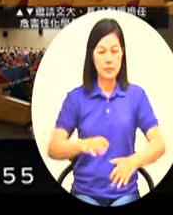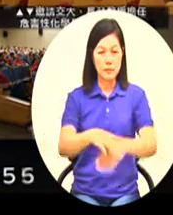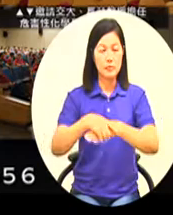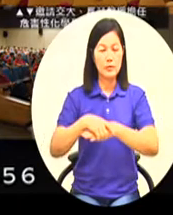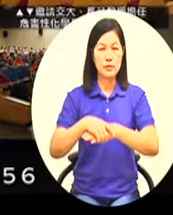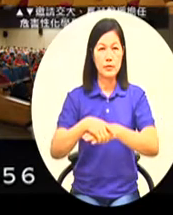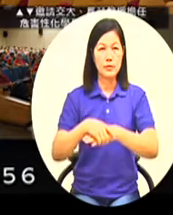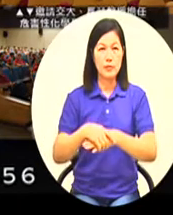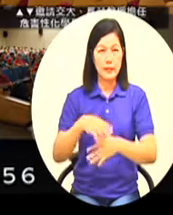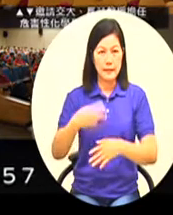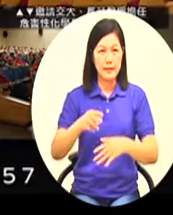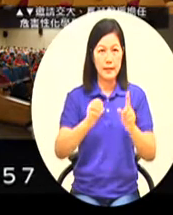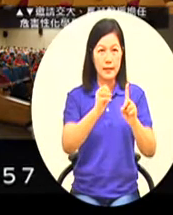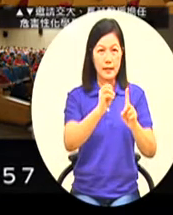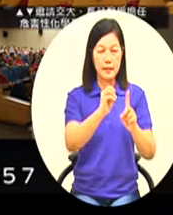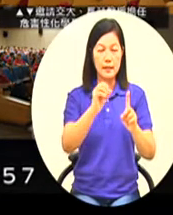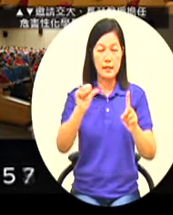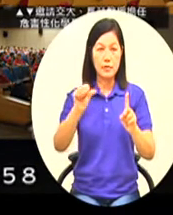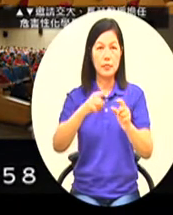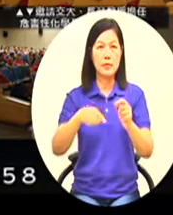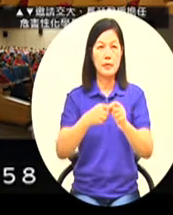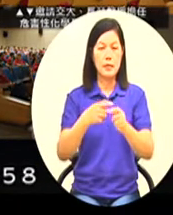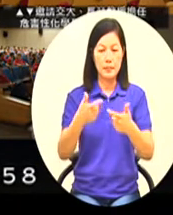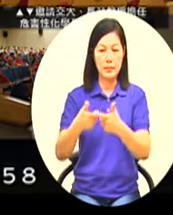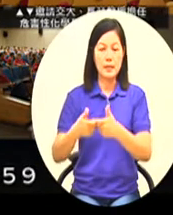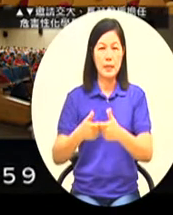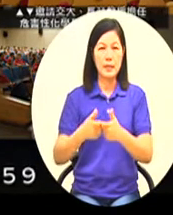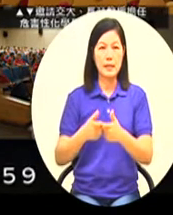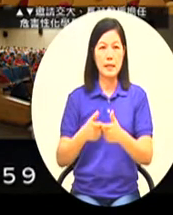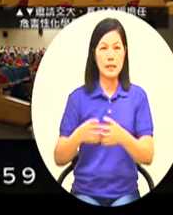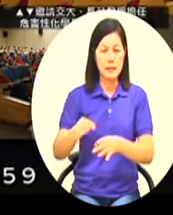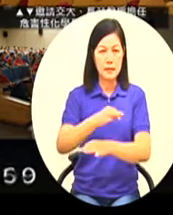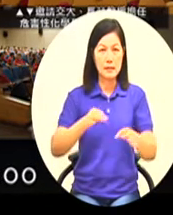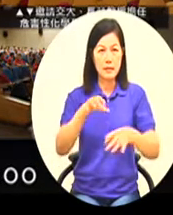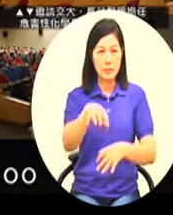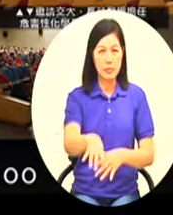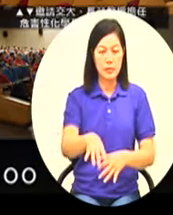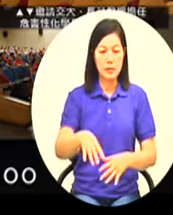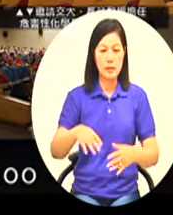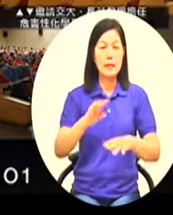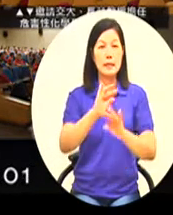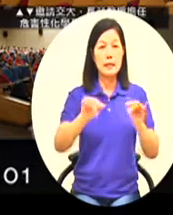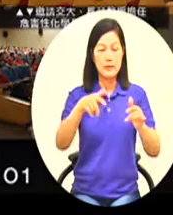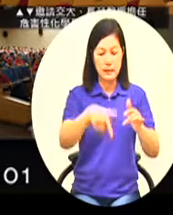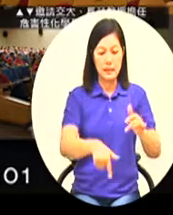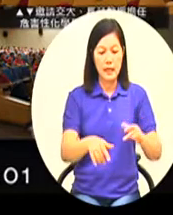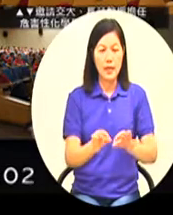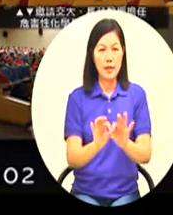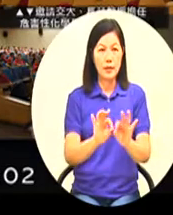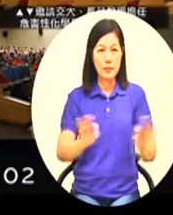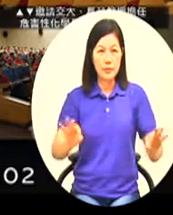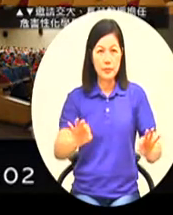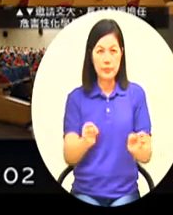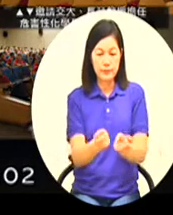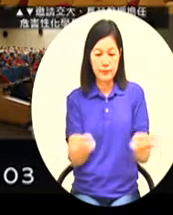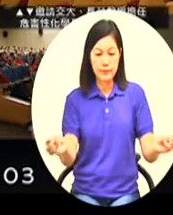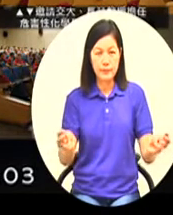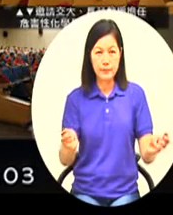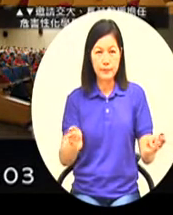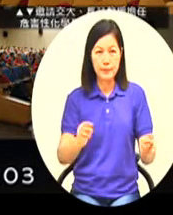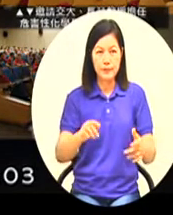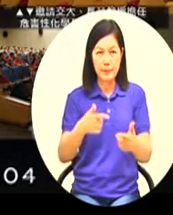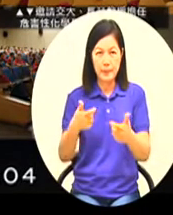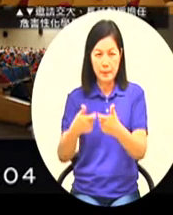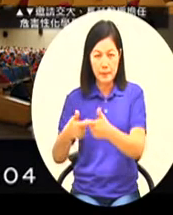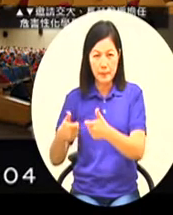另105年10月，配合我们经济部工业局办理地下工业管线灾害事故紧急应变，以管事联